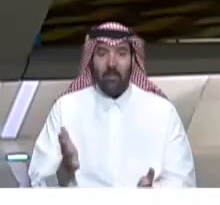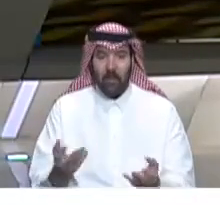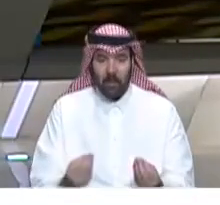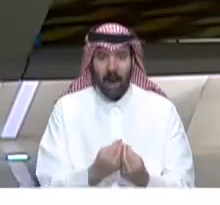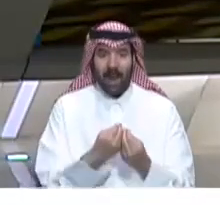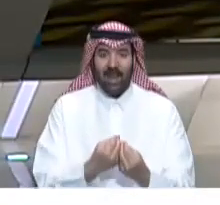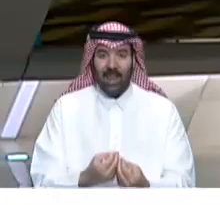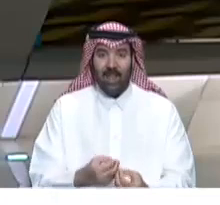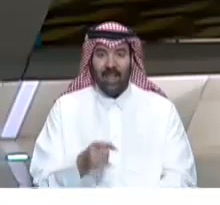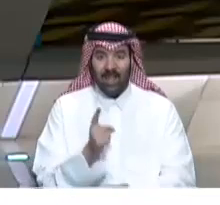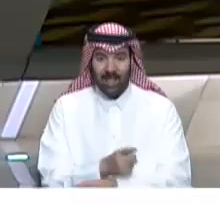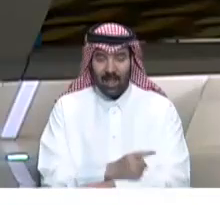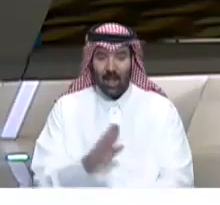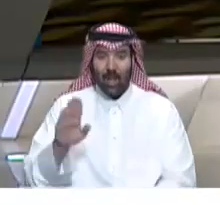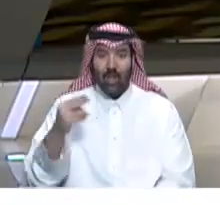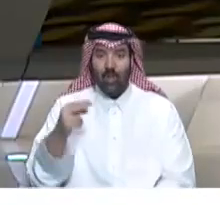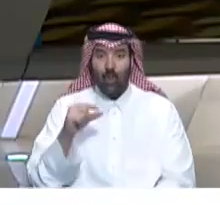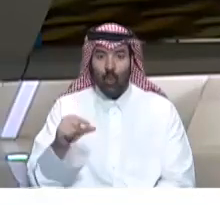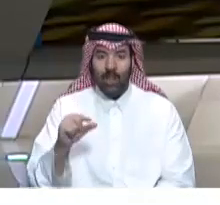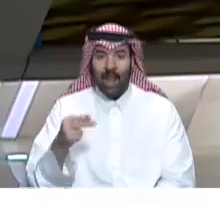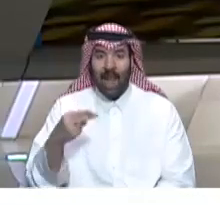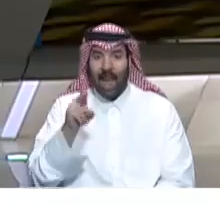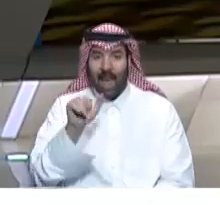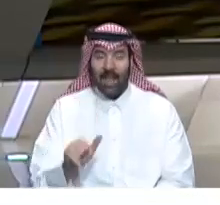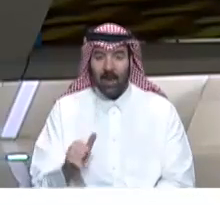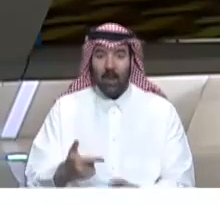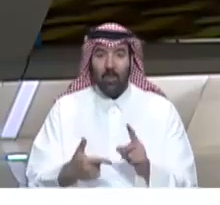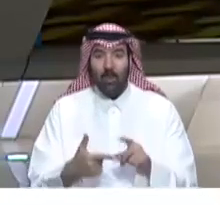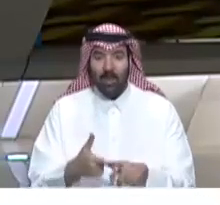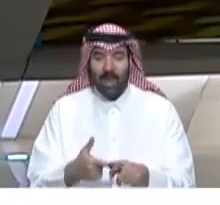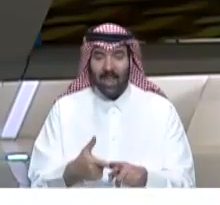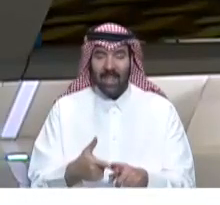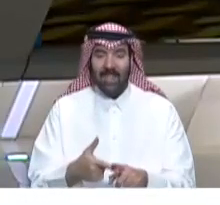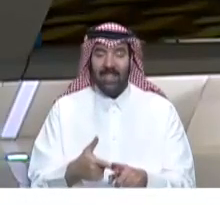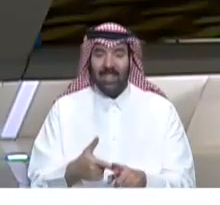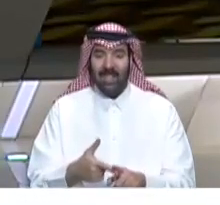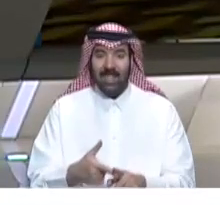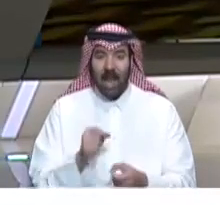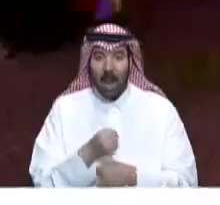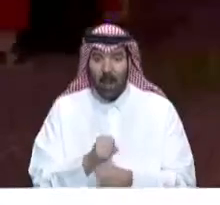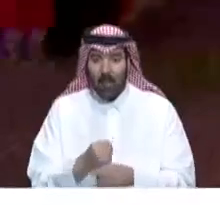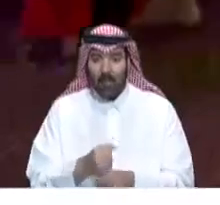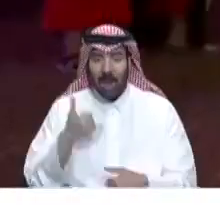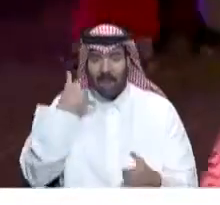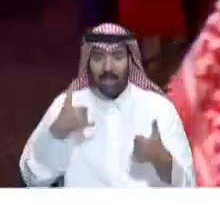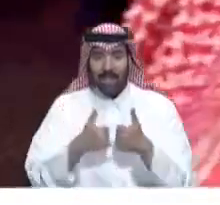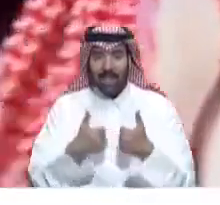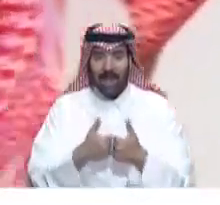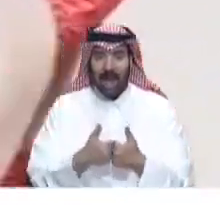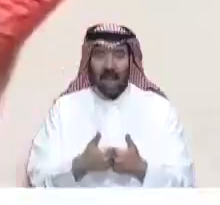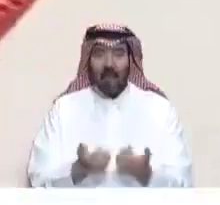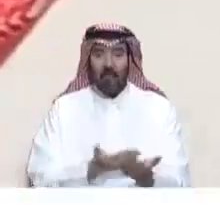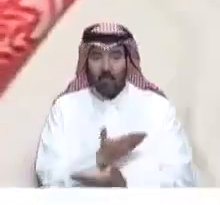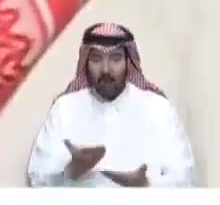معي الأستاذ سعود العلي، وهو مساعد أمين منطقة حائل للإعلام والاتصال المؤسسي. مسي عليك